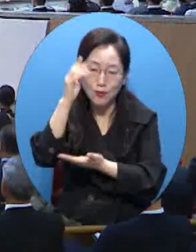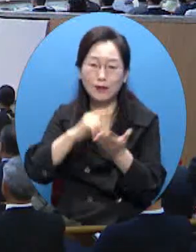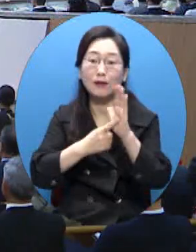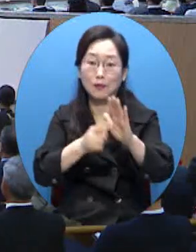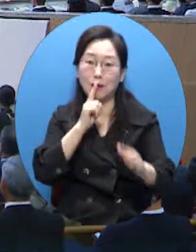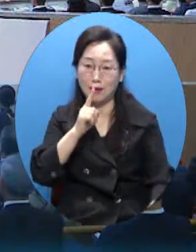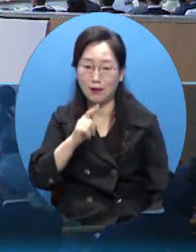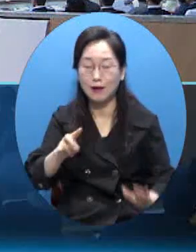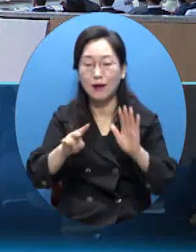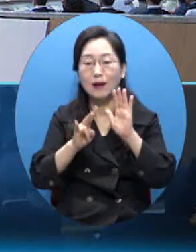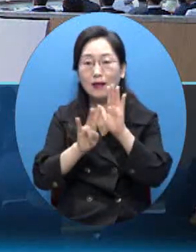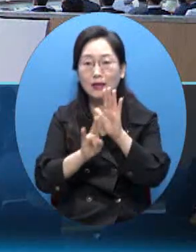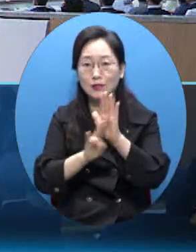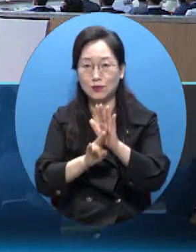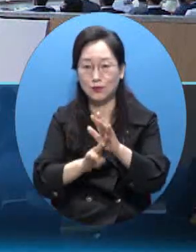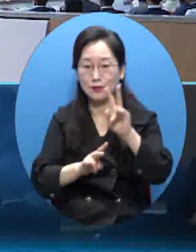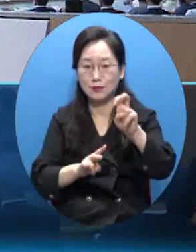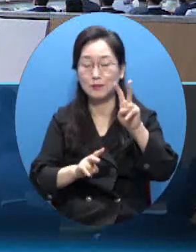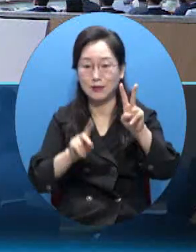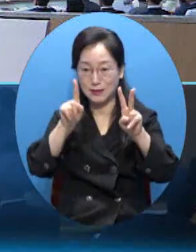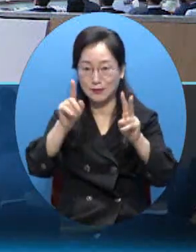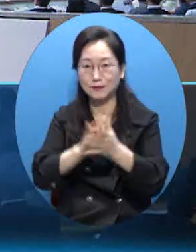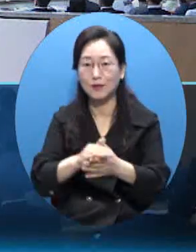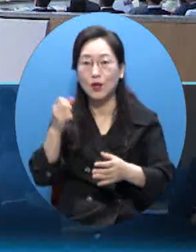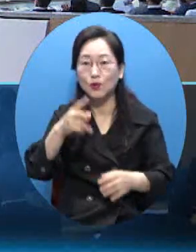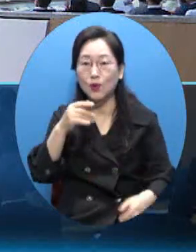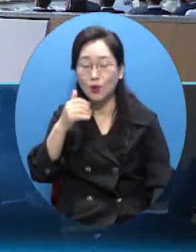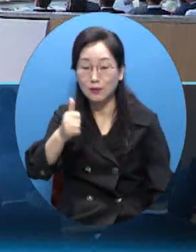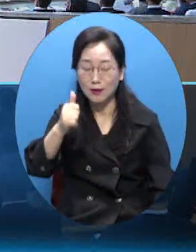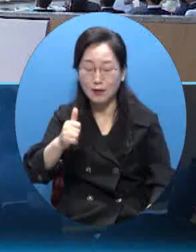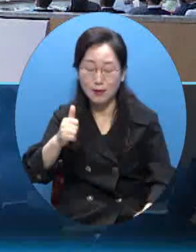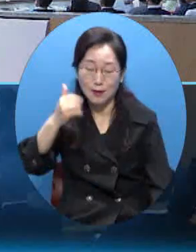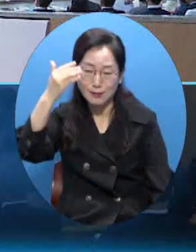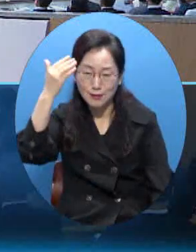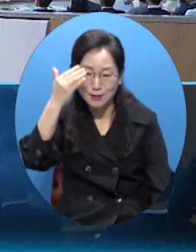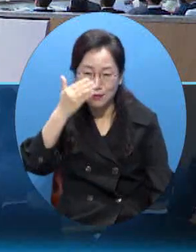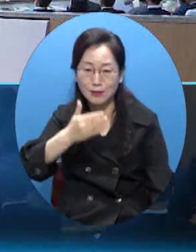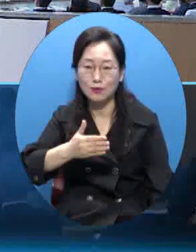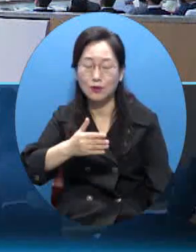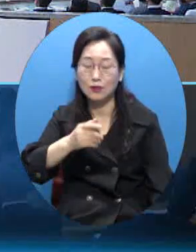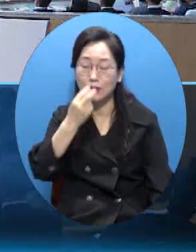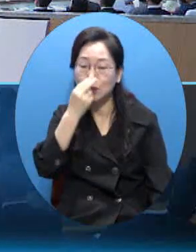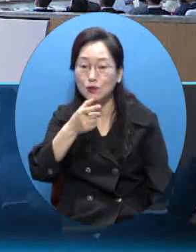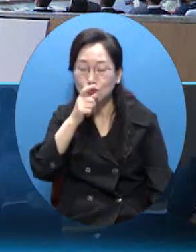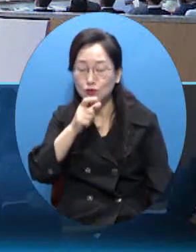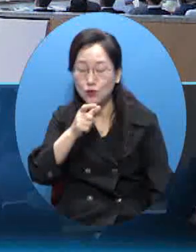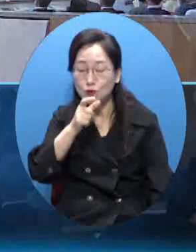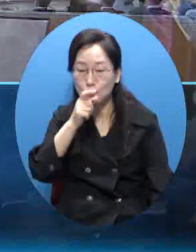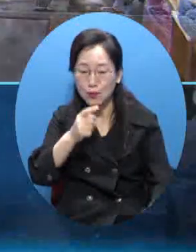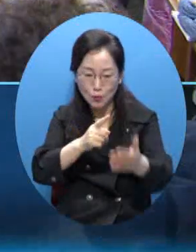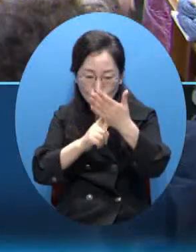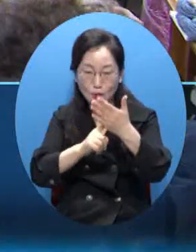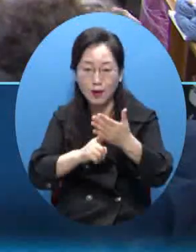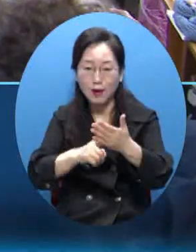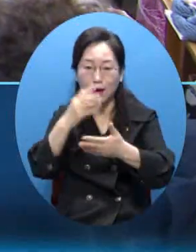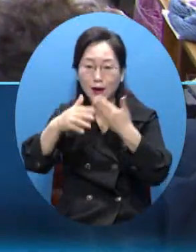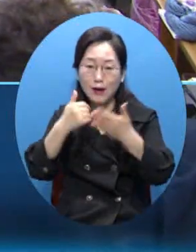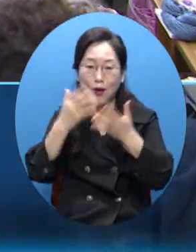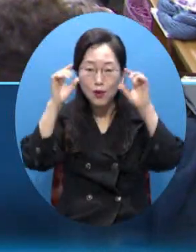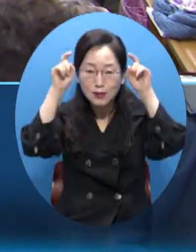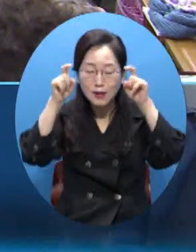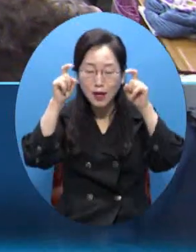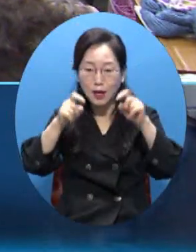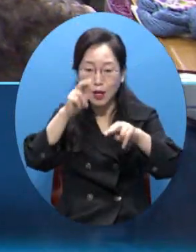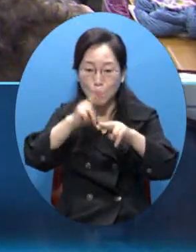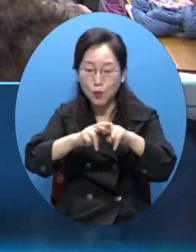말씀합니다. 계시록 20장 1절 2절입니다. 또 그가 수정같이 맑은 생명수의 강을 내게 보이니 하나님과 및 어린 양의 보좌로부터